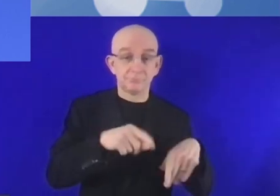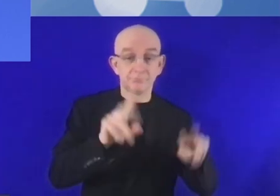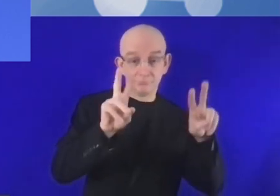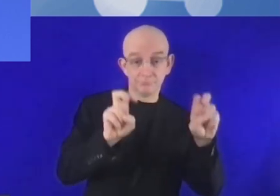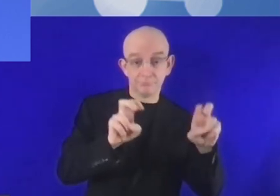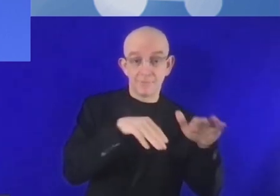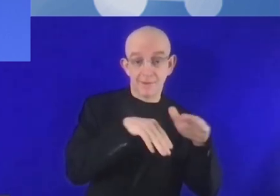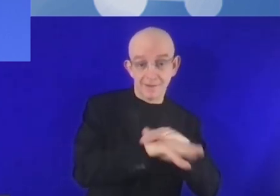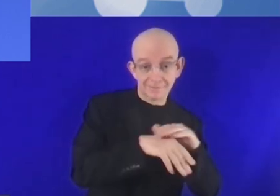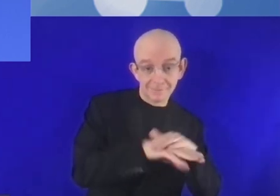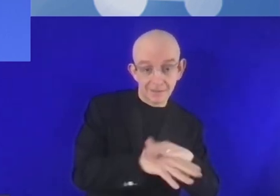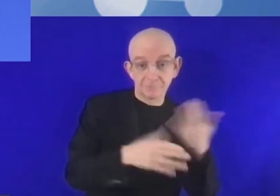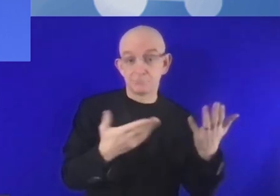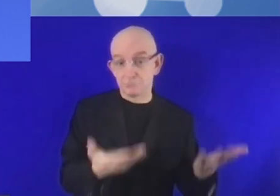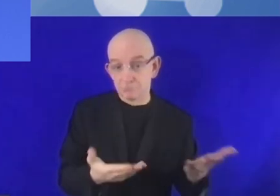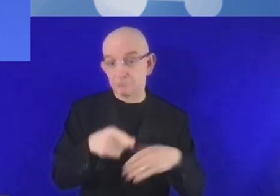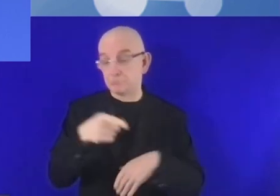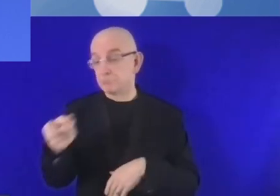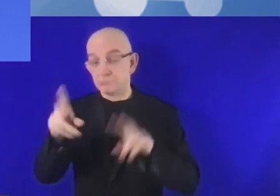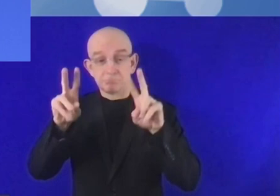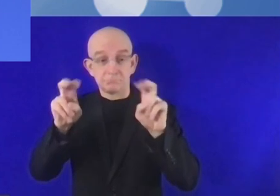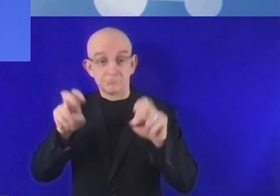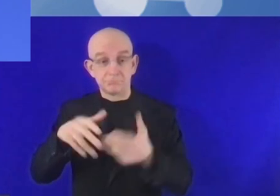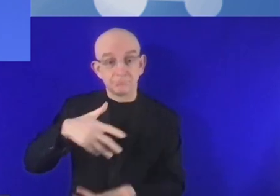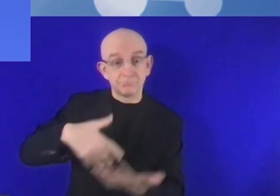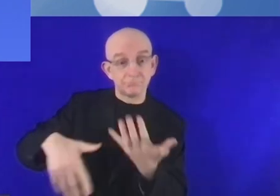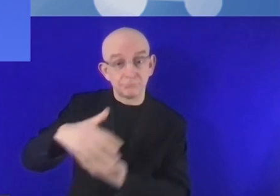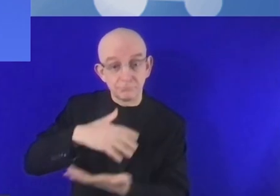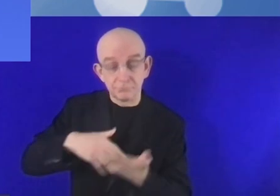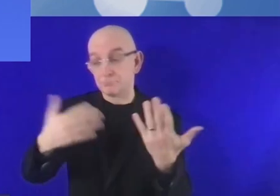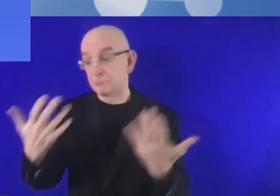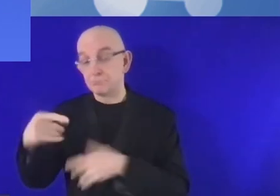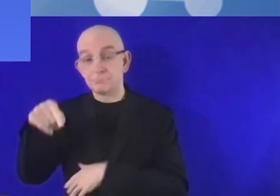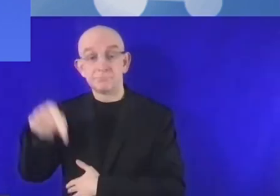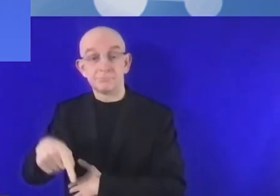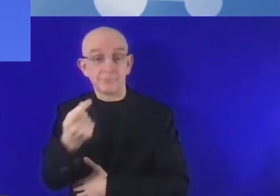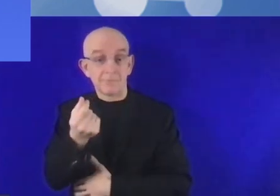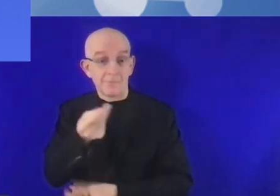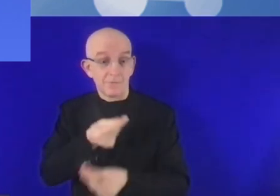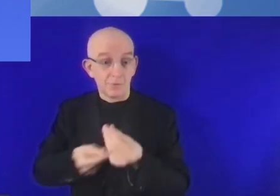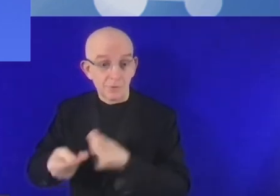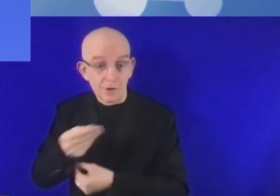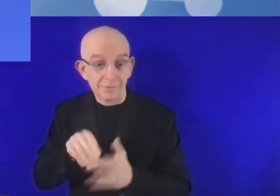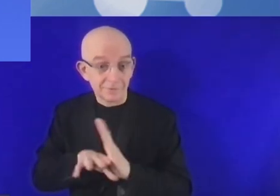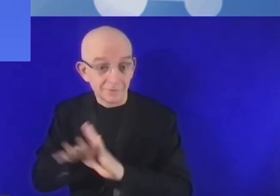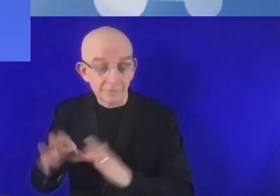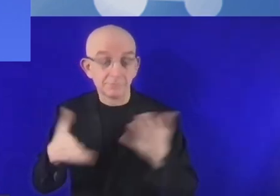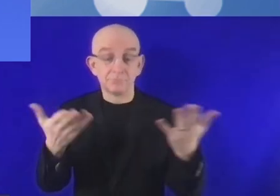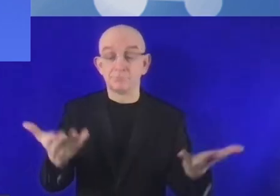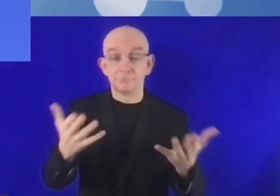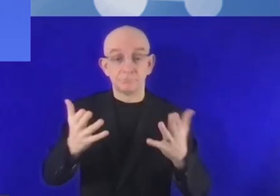się podczas forum. Będą one dotyczyły dostępu do internetu, będą dotyczyły rozwoju społecznego,